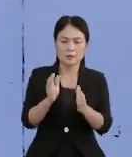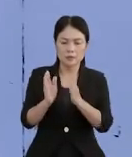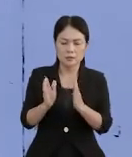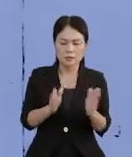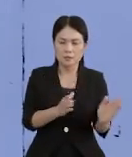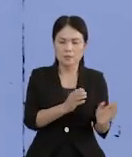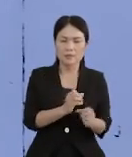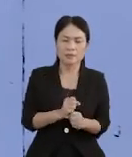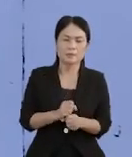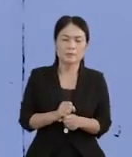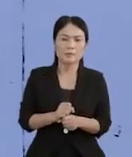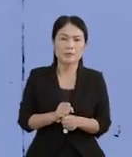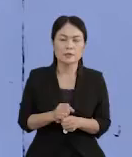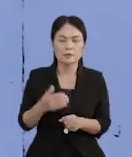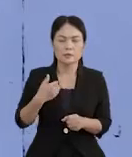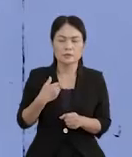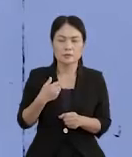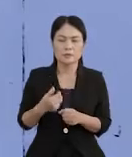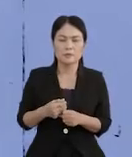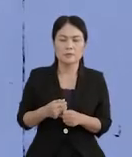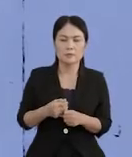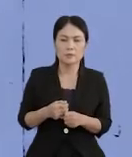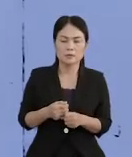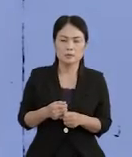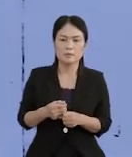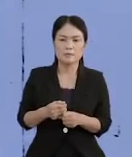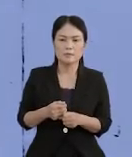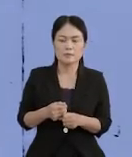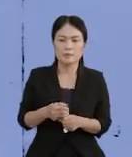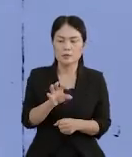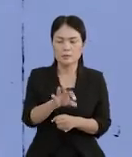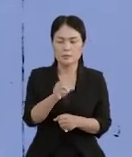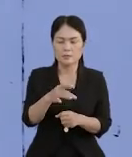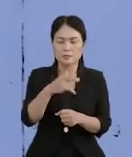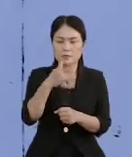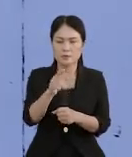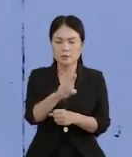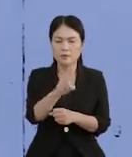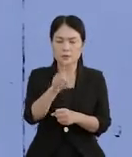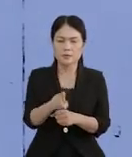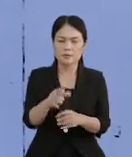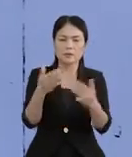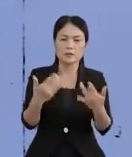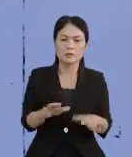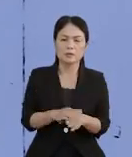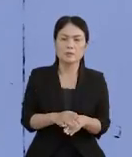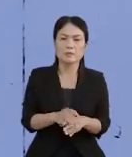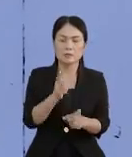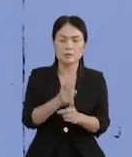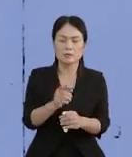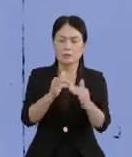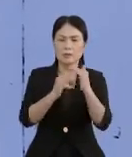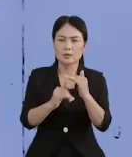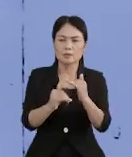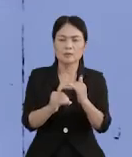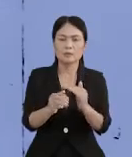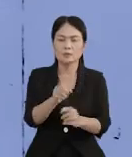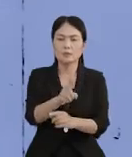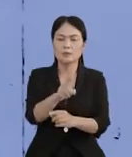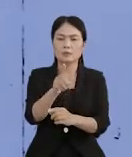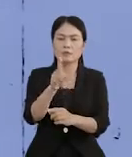cà. Nhưng miên này thà, tốt bị con hổ khơi nơi bòm rạp hay nâng xùm nụ hái, con trời cầm nọt thà,